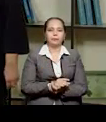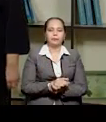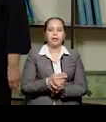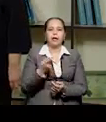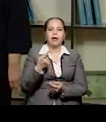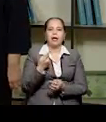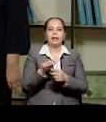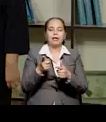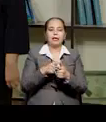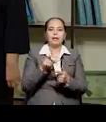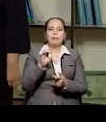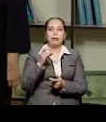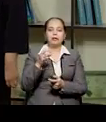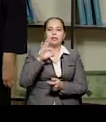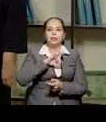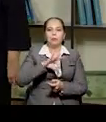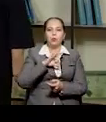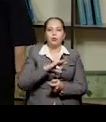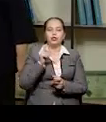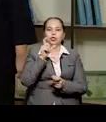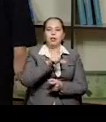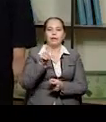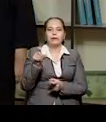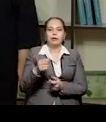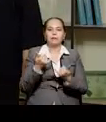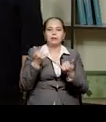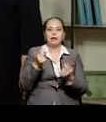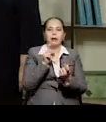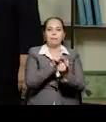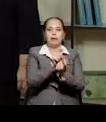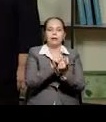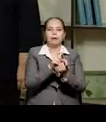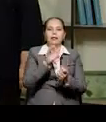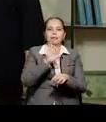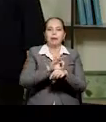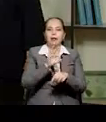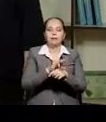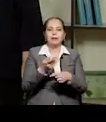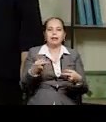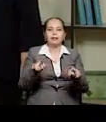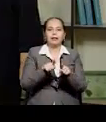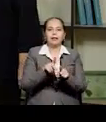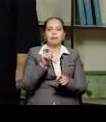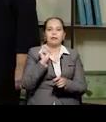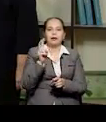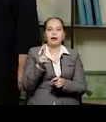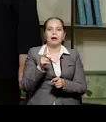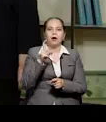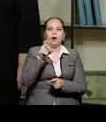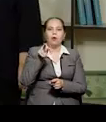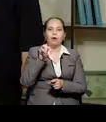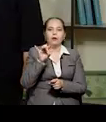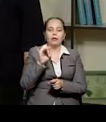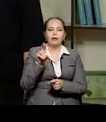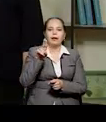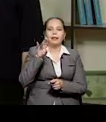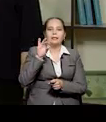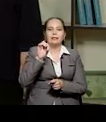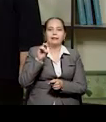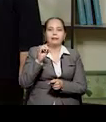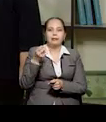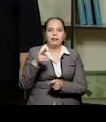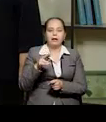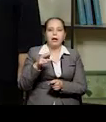Некоторые бактериофаги используются человеком для борьбы с болезнями, такими как холера,